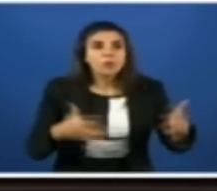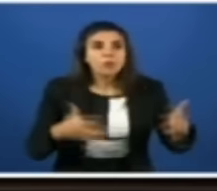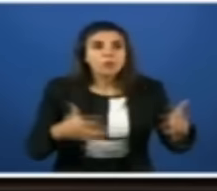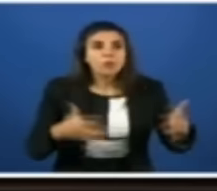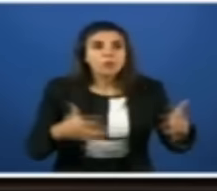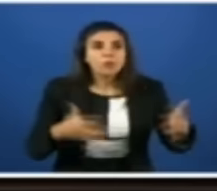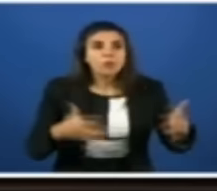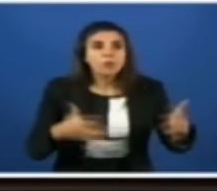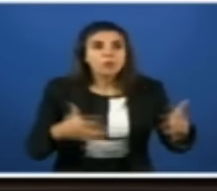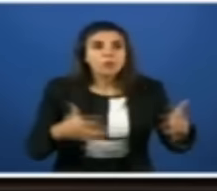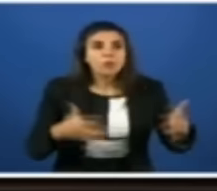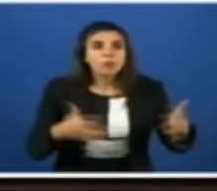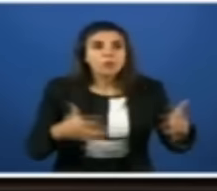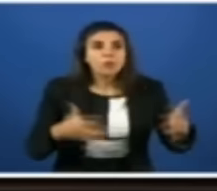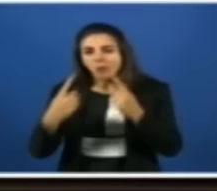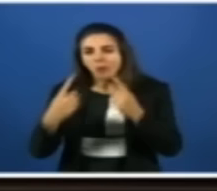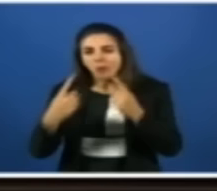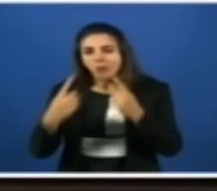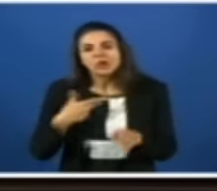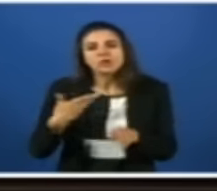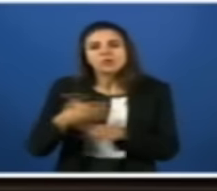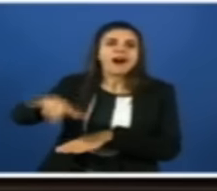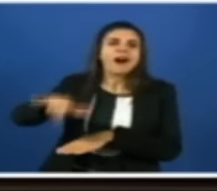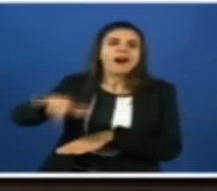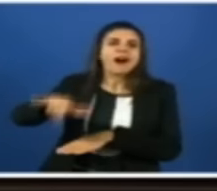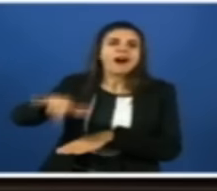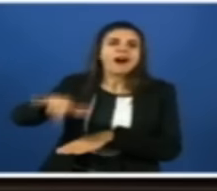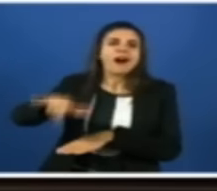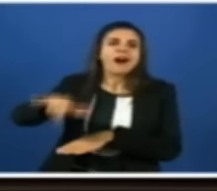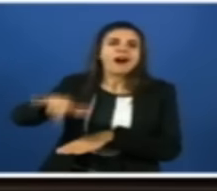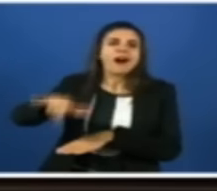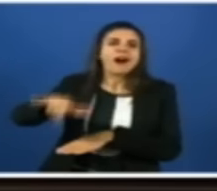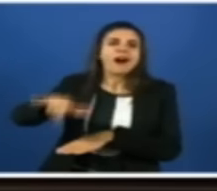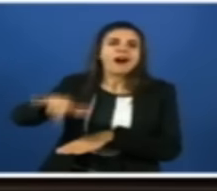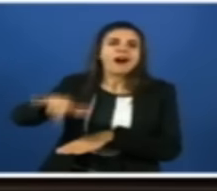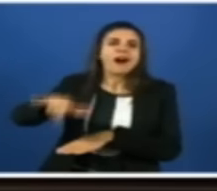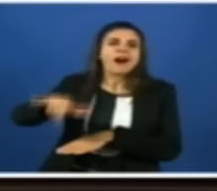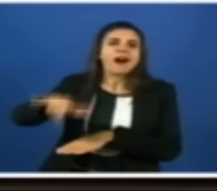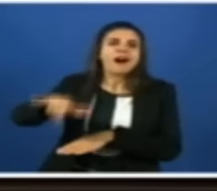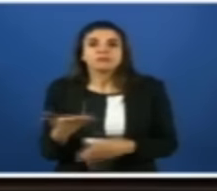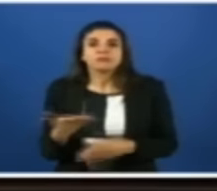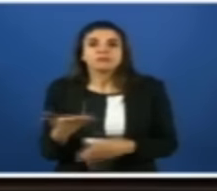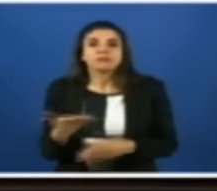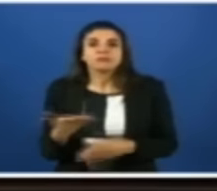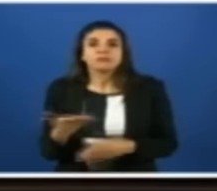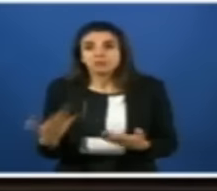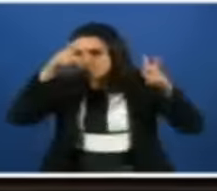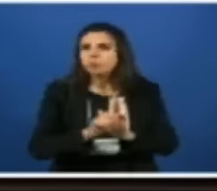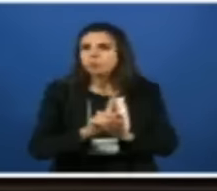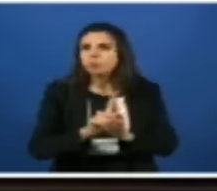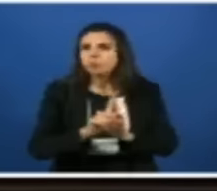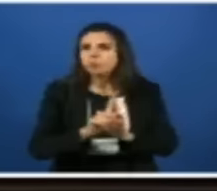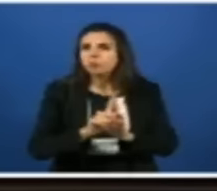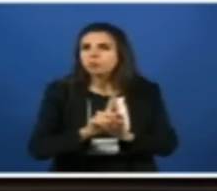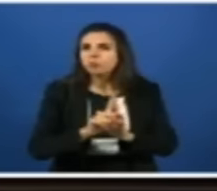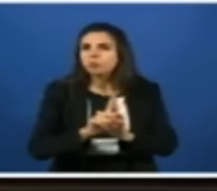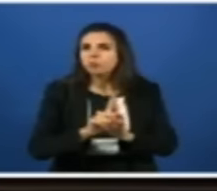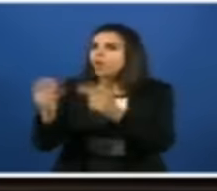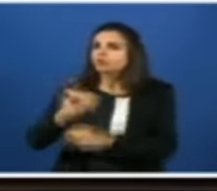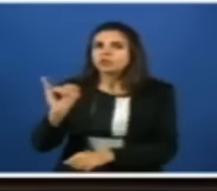bazılarının rahatsız olmasına da şaşmamak lazım. Ne oluyor bu Türkiye'ye? Dünyada yaprak